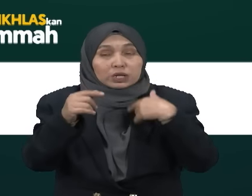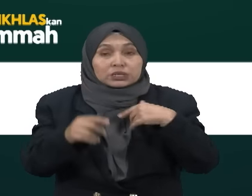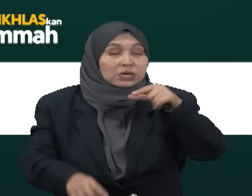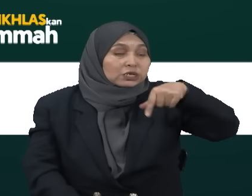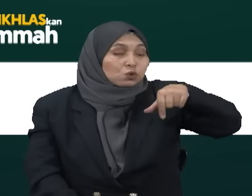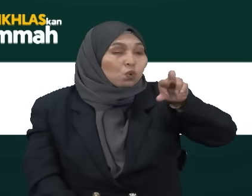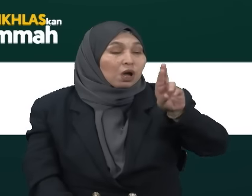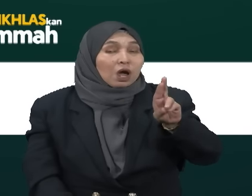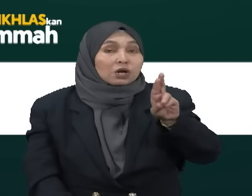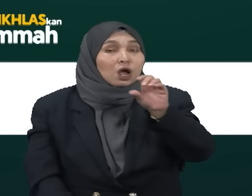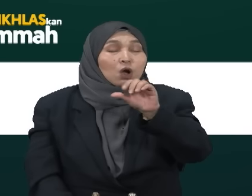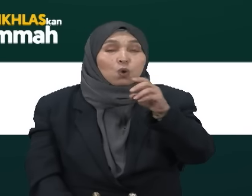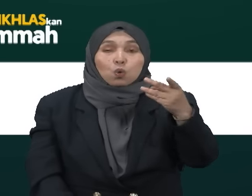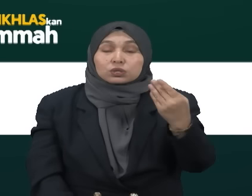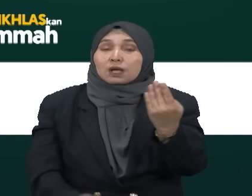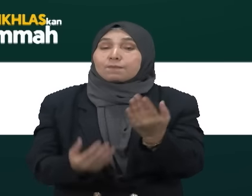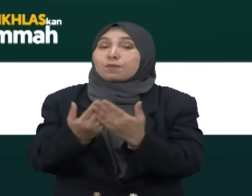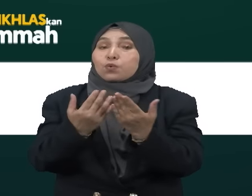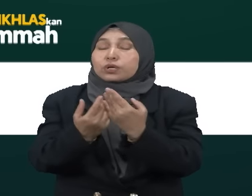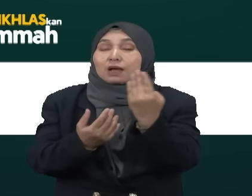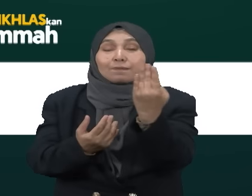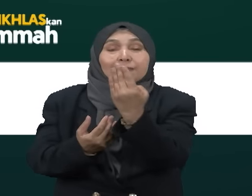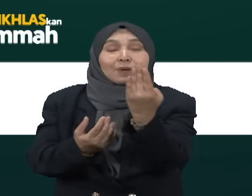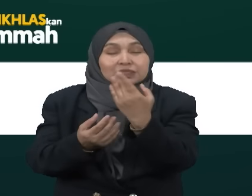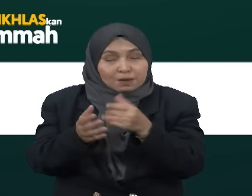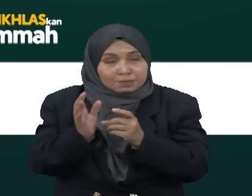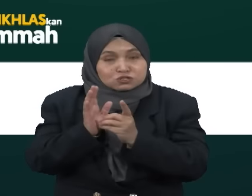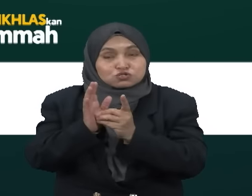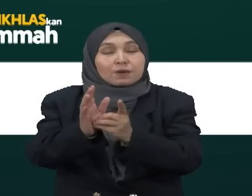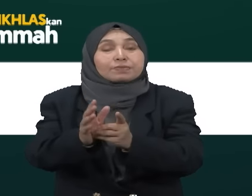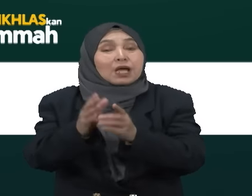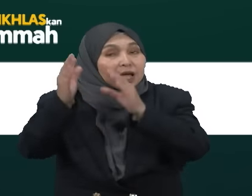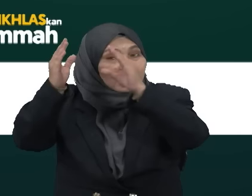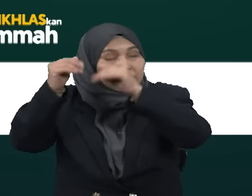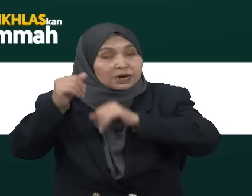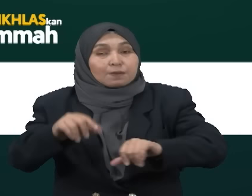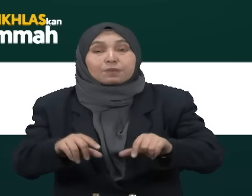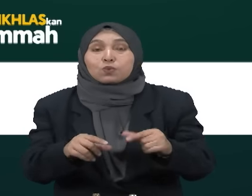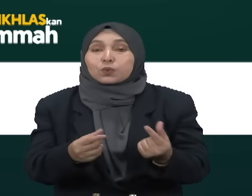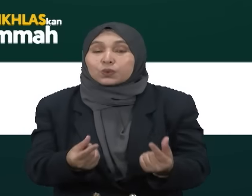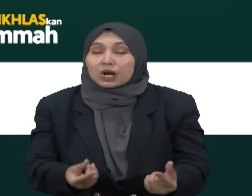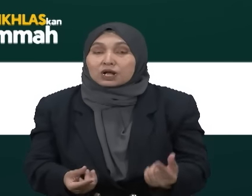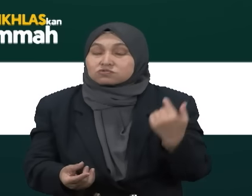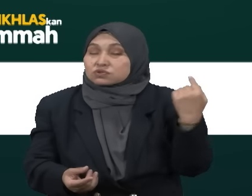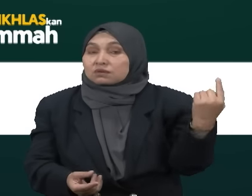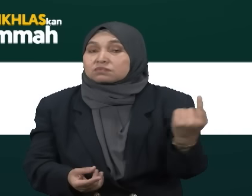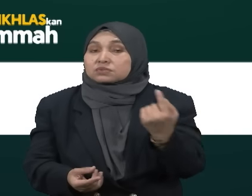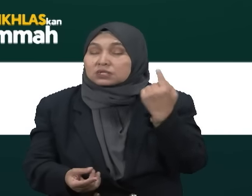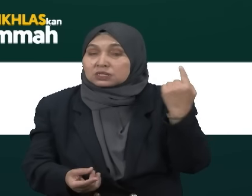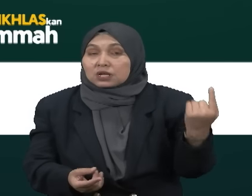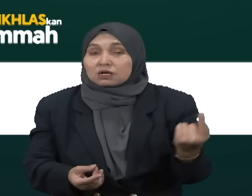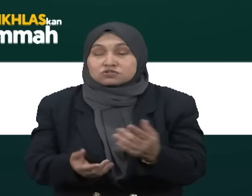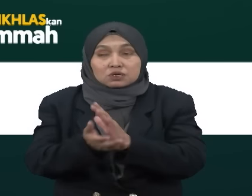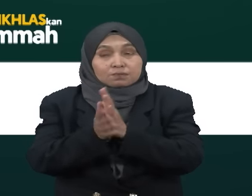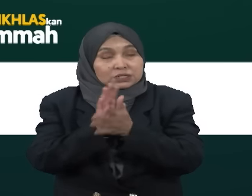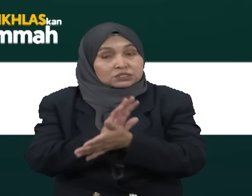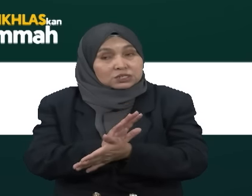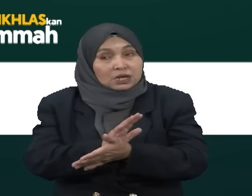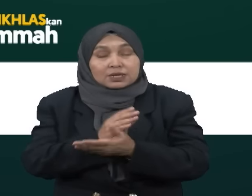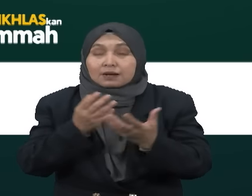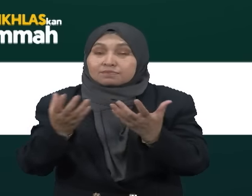di situ untuk memudahkan urusan untuk kita menyumbang. Mudah-mudahan Al-Quran sentiasa menjadi